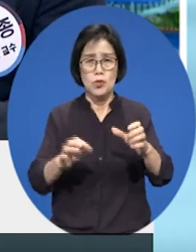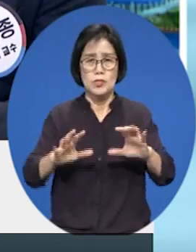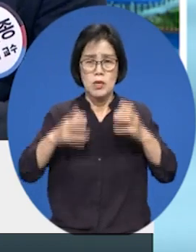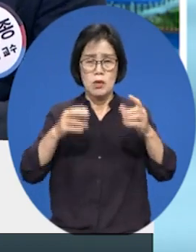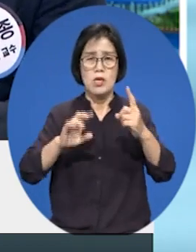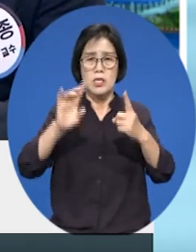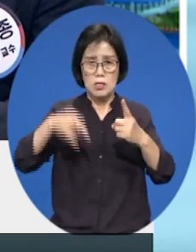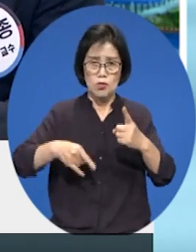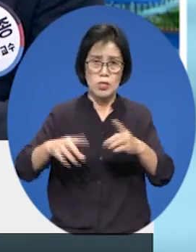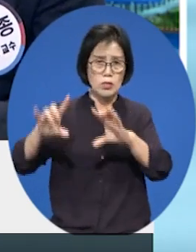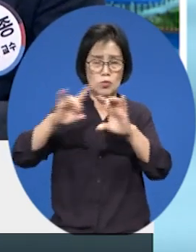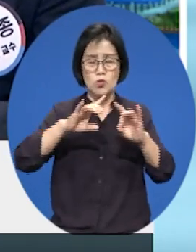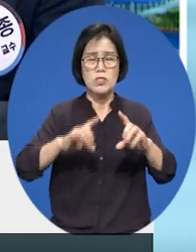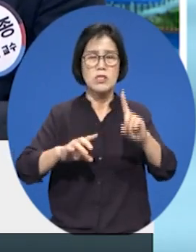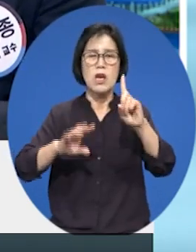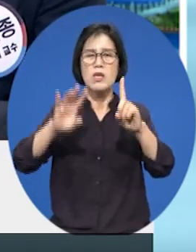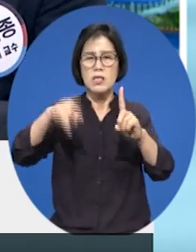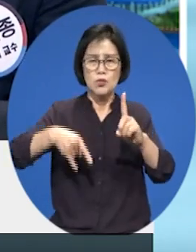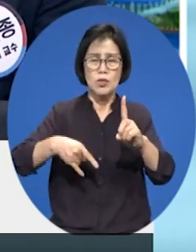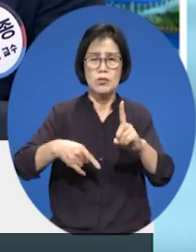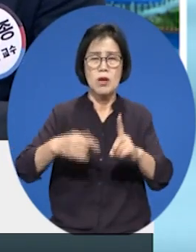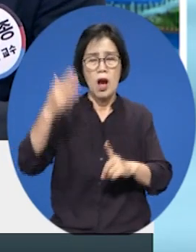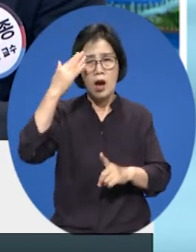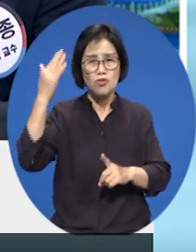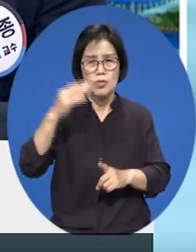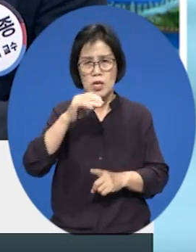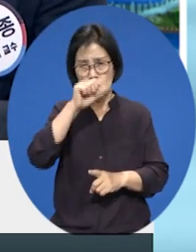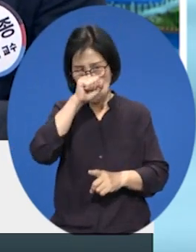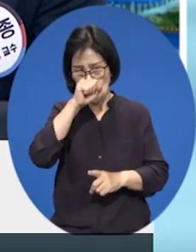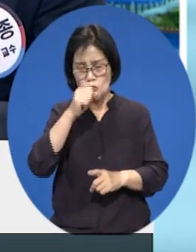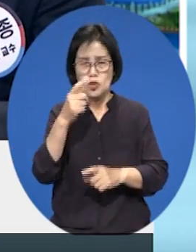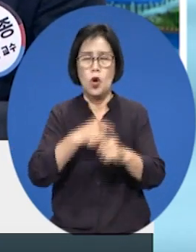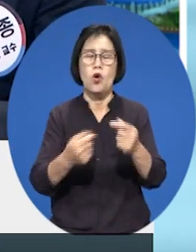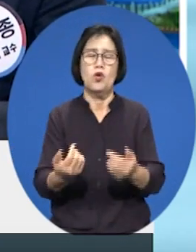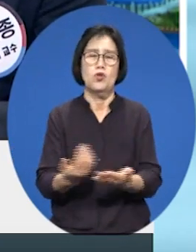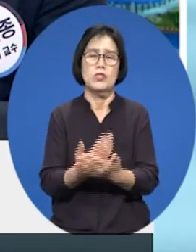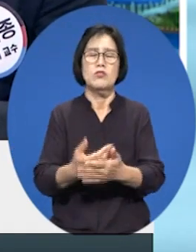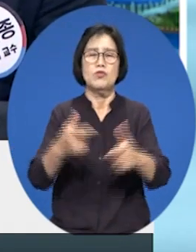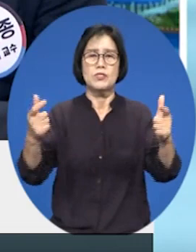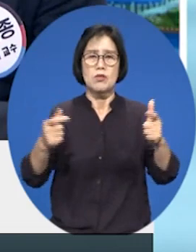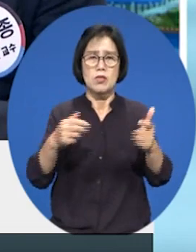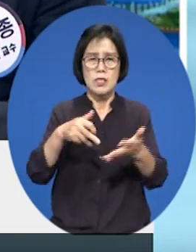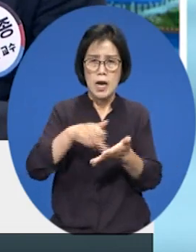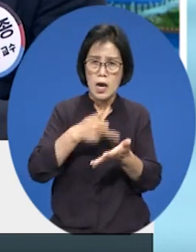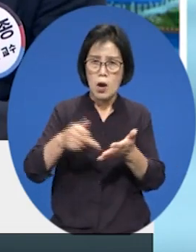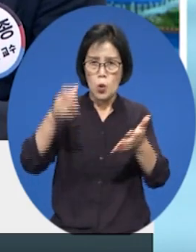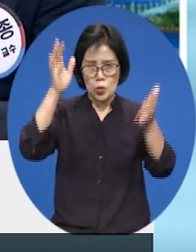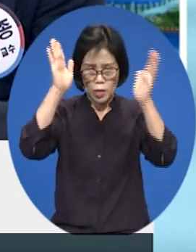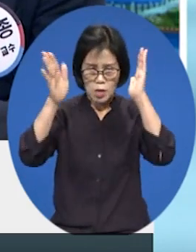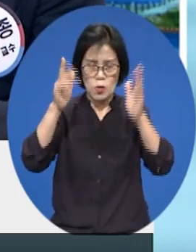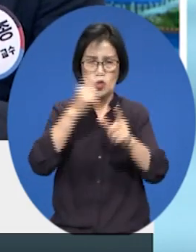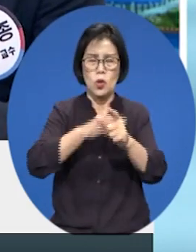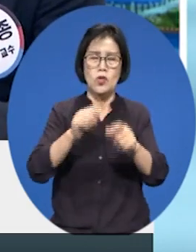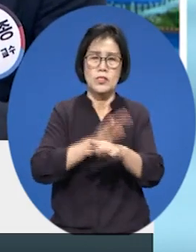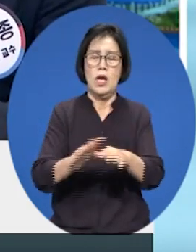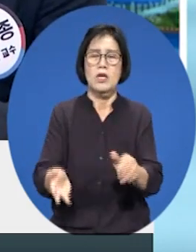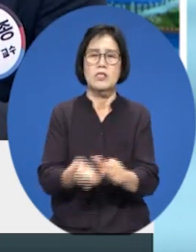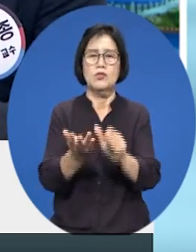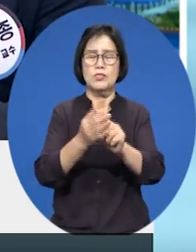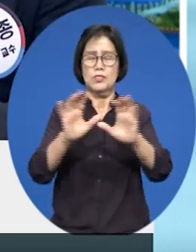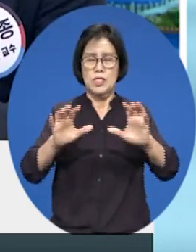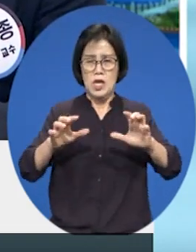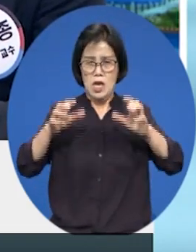통신 더 세게 일이고 그래서 우리나라의 장점을 좀더 키워서 우리가 각 카런 네이버 같은 우량한 갭을 더 키워서 세계로